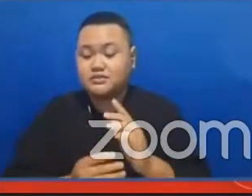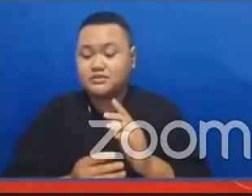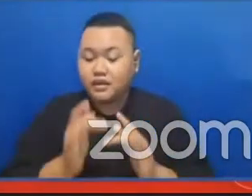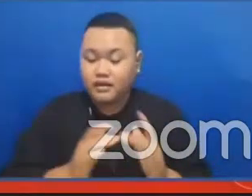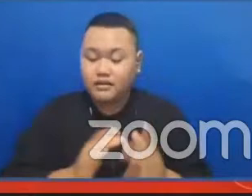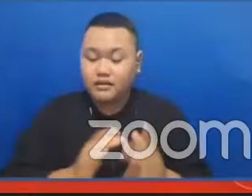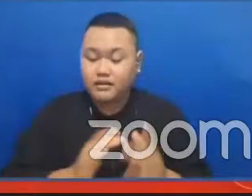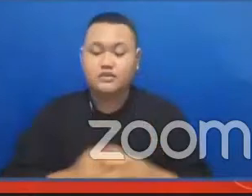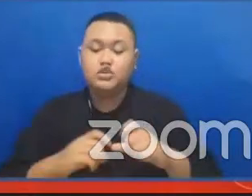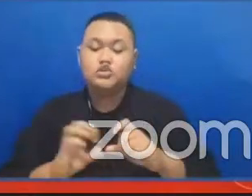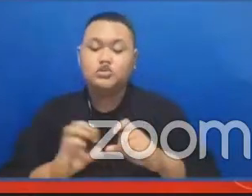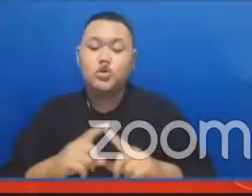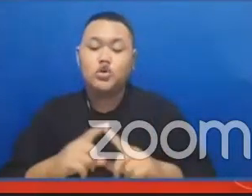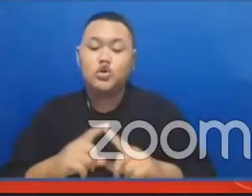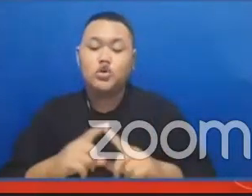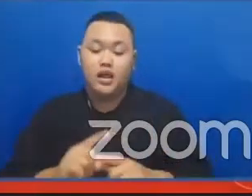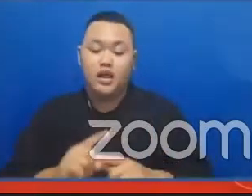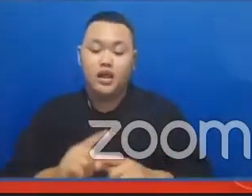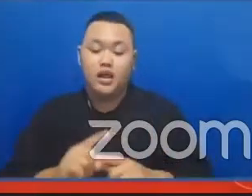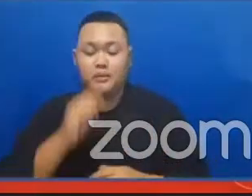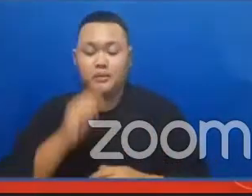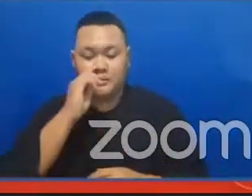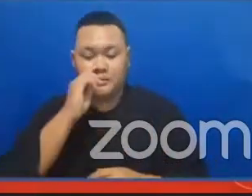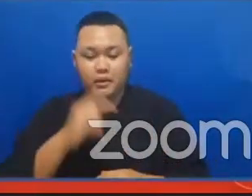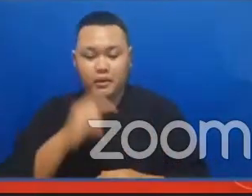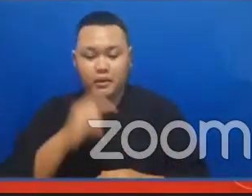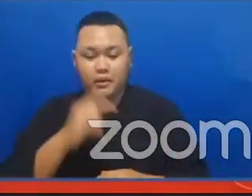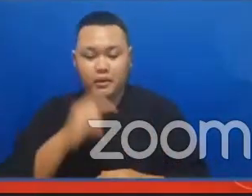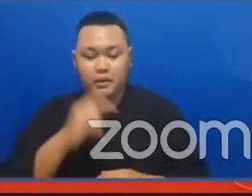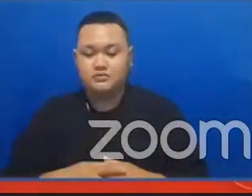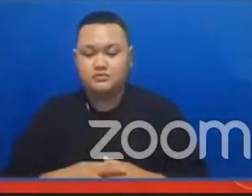soal, kemudian ada yang terbaru adalah augmented reality.